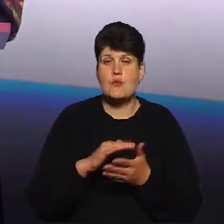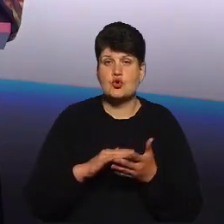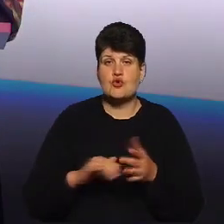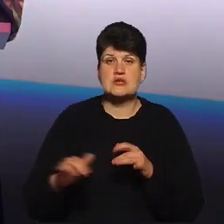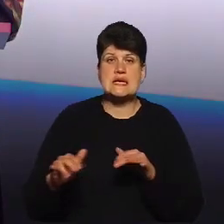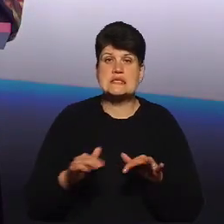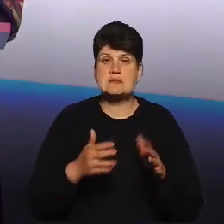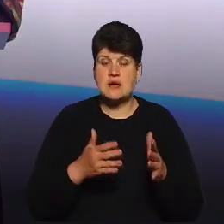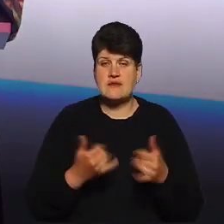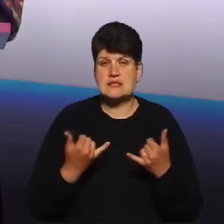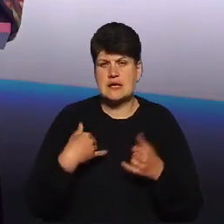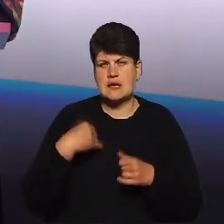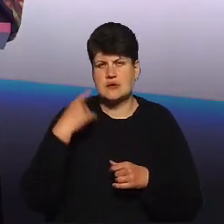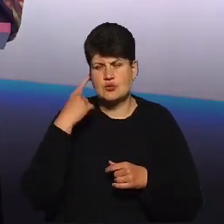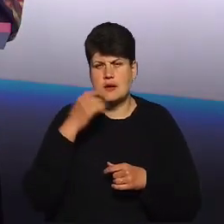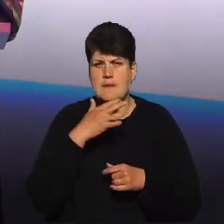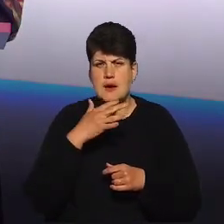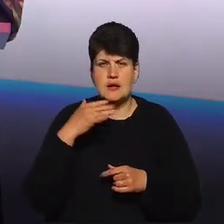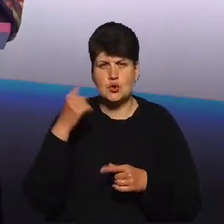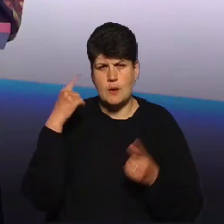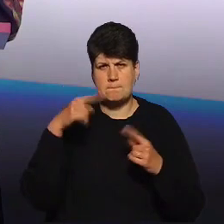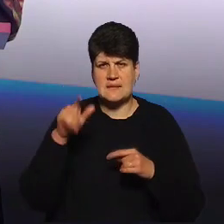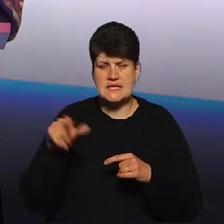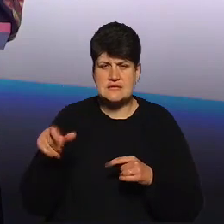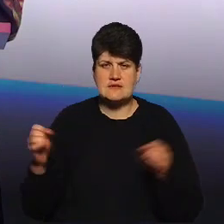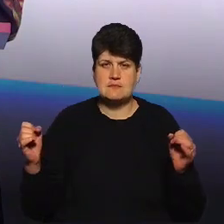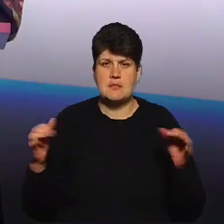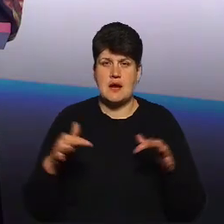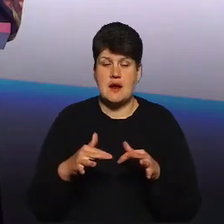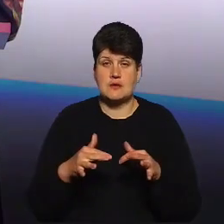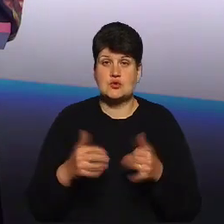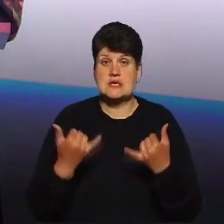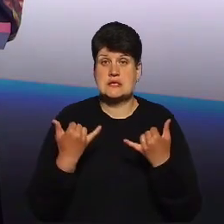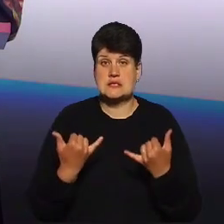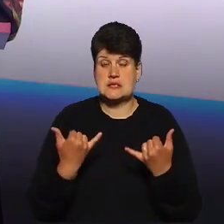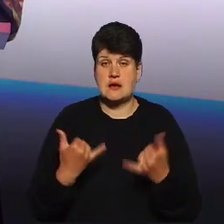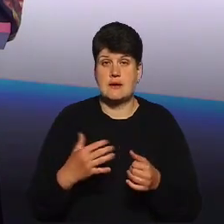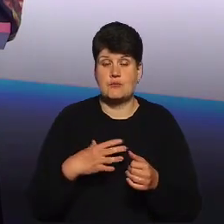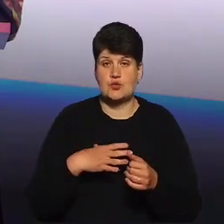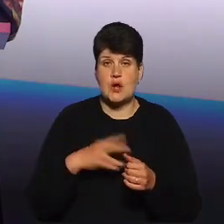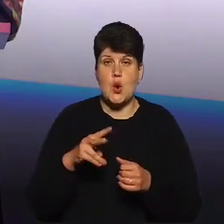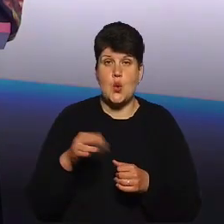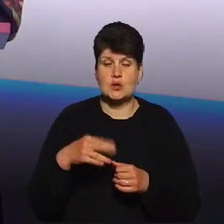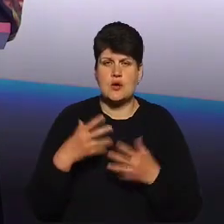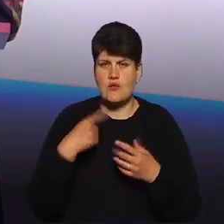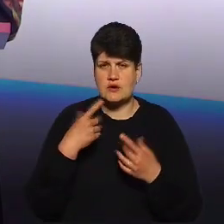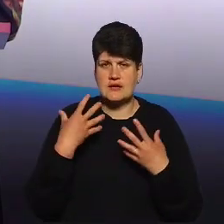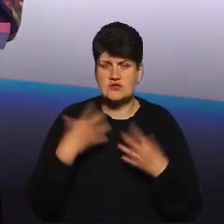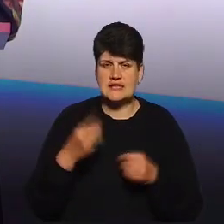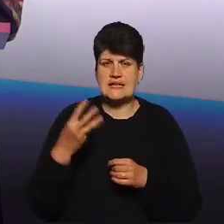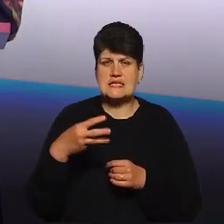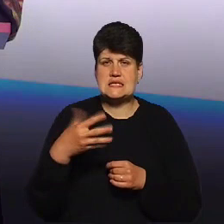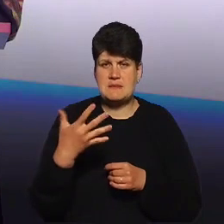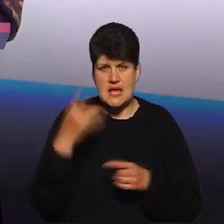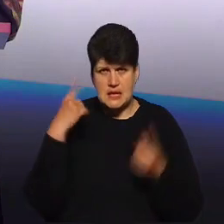дуже багато мійців збирається, то, наприклад, що зараз було вже, як людина рахувала, 35 мійців було